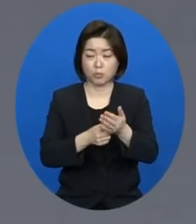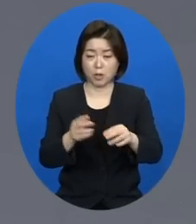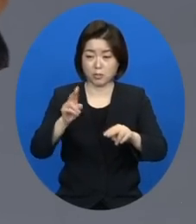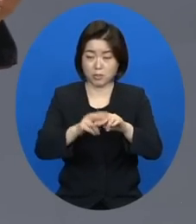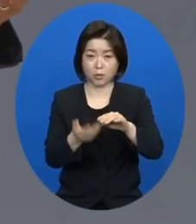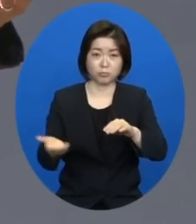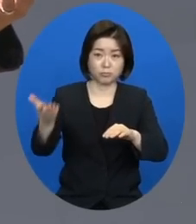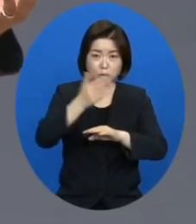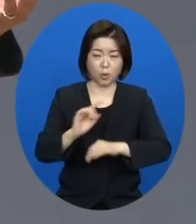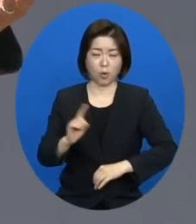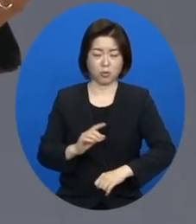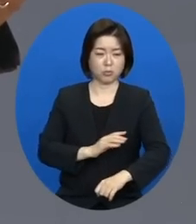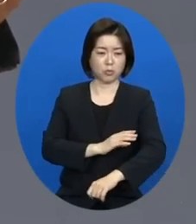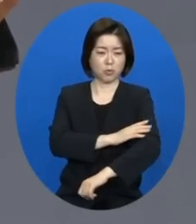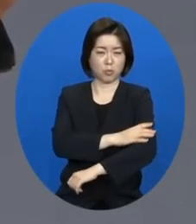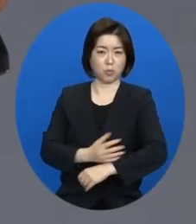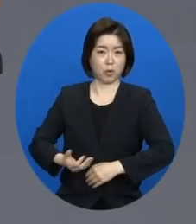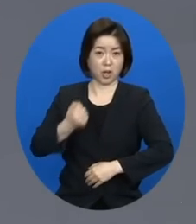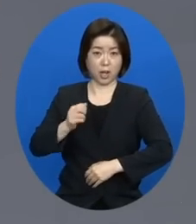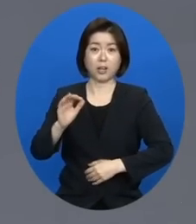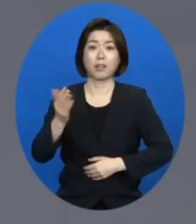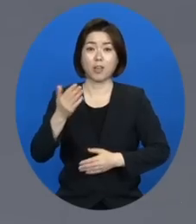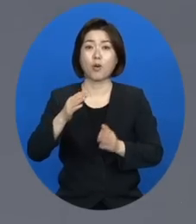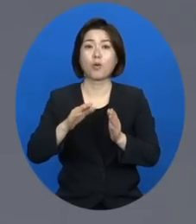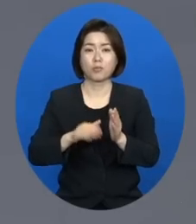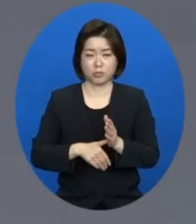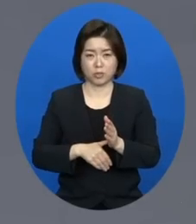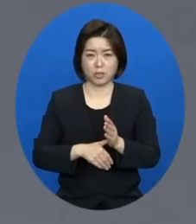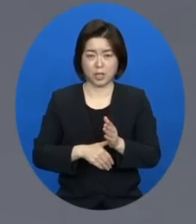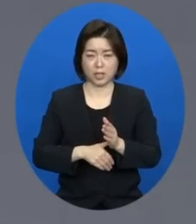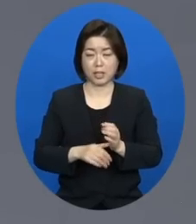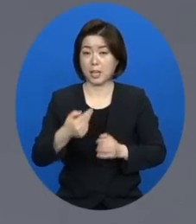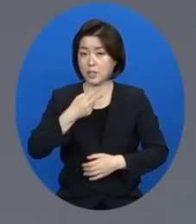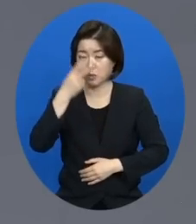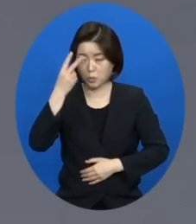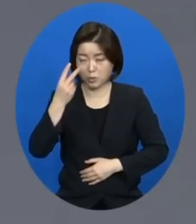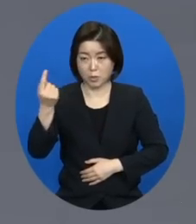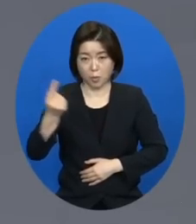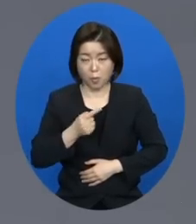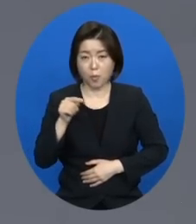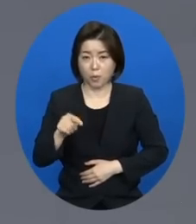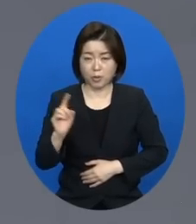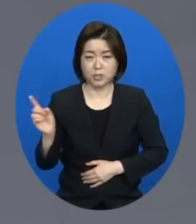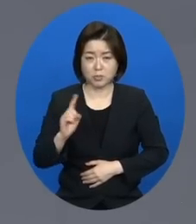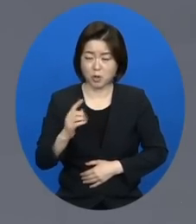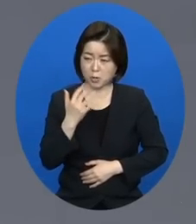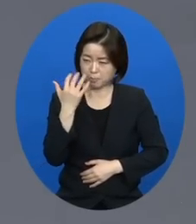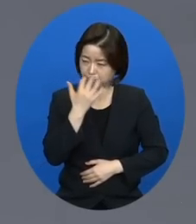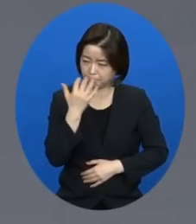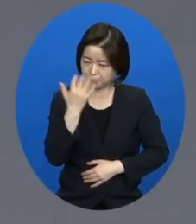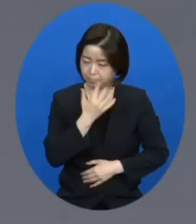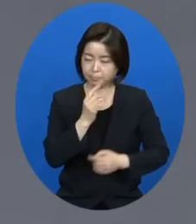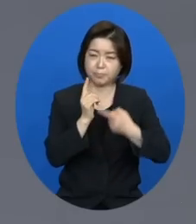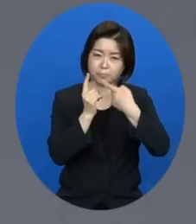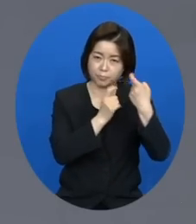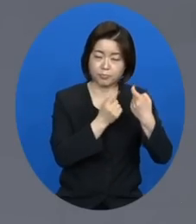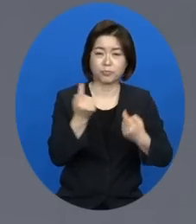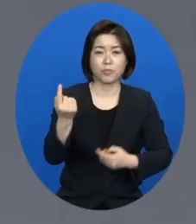나름 어느 정도의 권력을 갖게 되었을 때에 요셉에게 찾아온 것은 바로 성적인